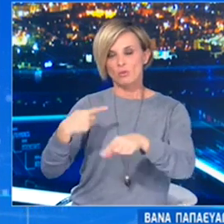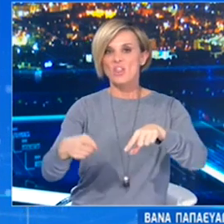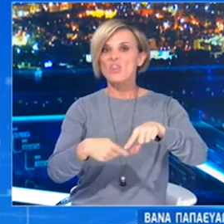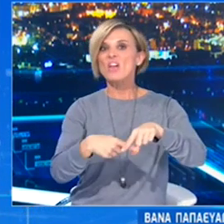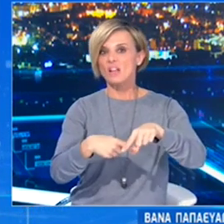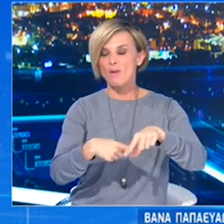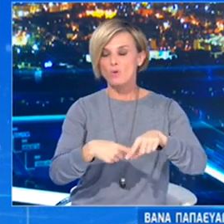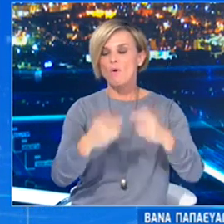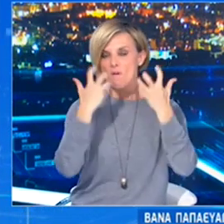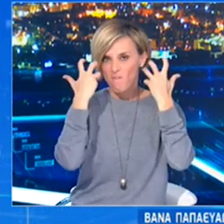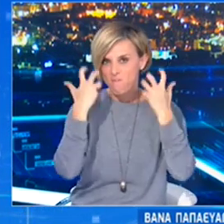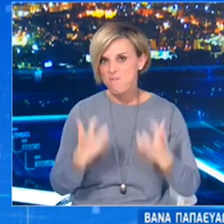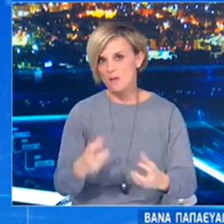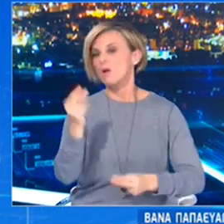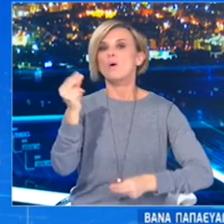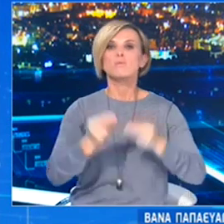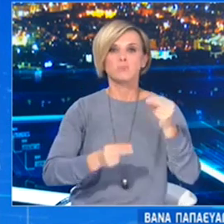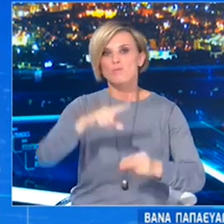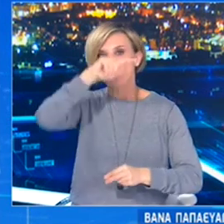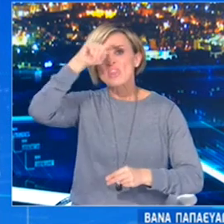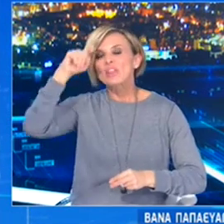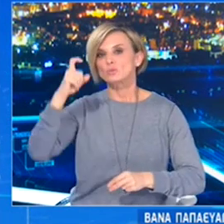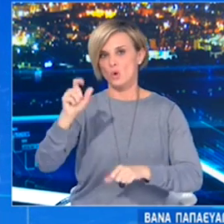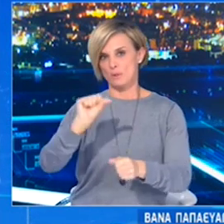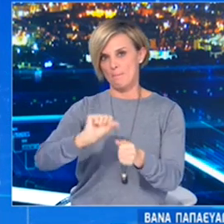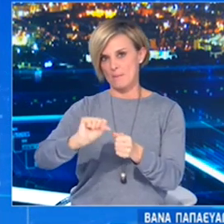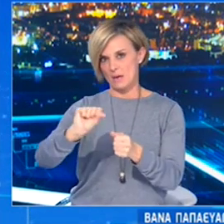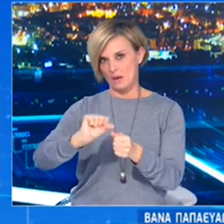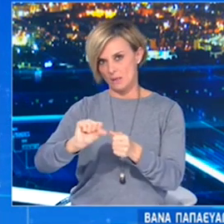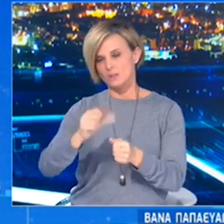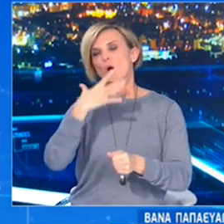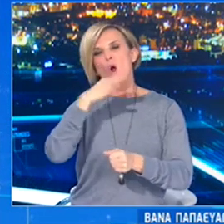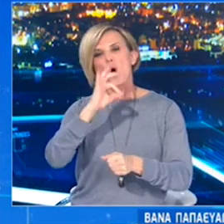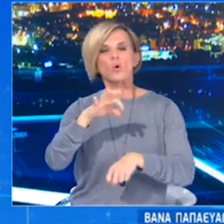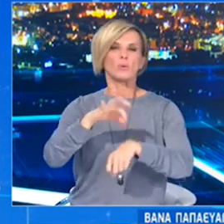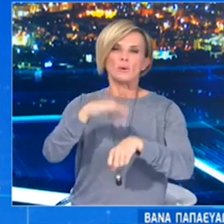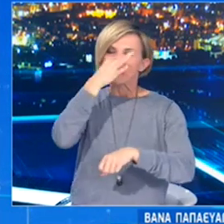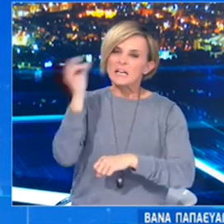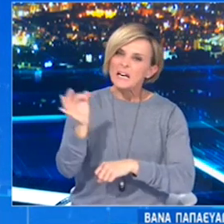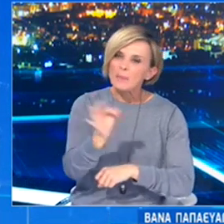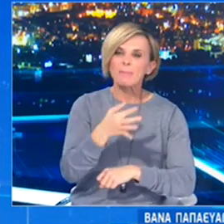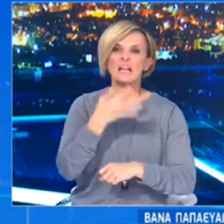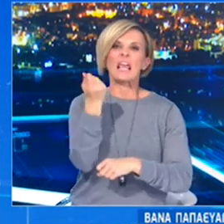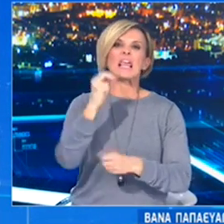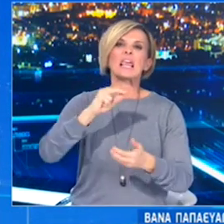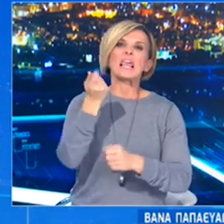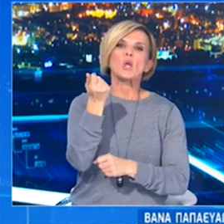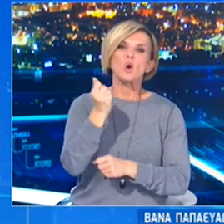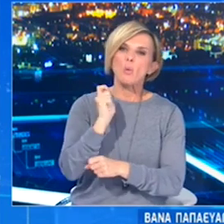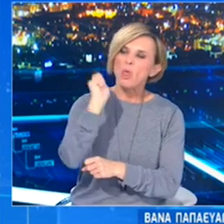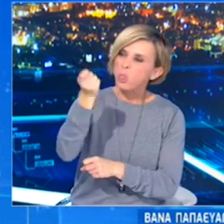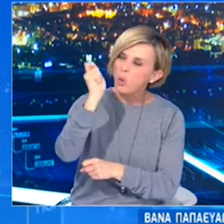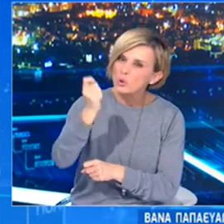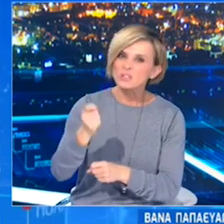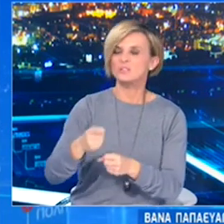με αύξηση των ιόσων, αλλά και πολλές υποχρεώσεις για όλους μας. Φέτος θα είναι ακετά διαφορετικός, αλλά και πολύ πιο δύσκολος, γιατί έχετε σε